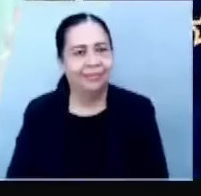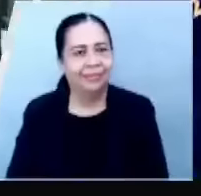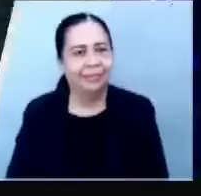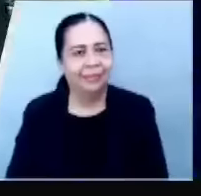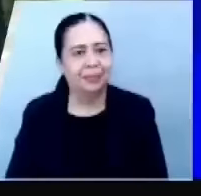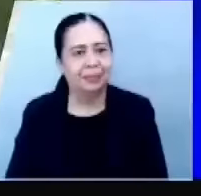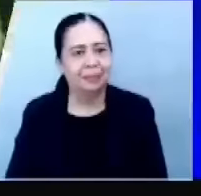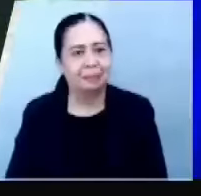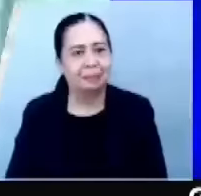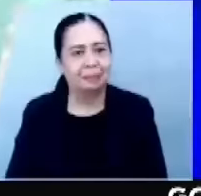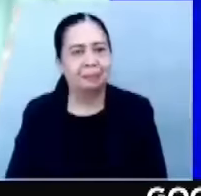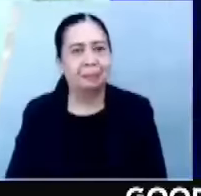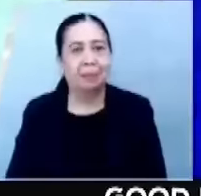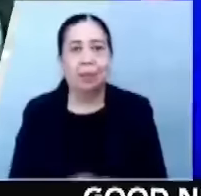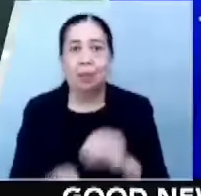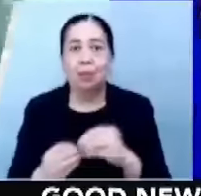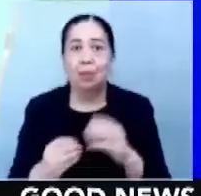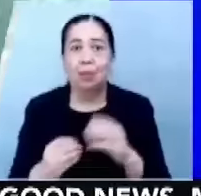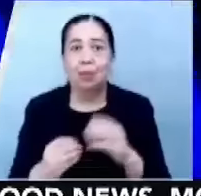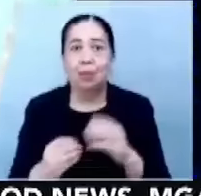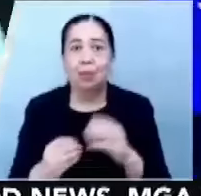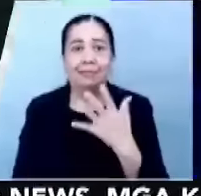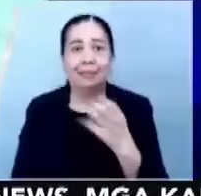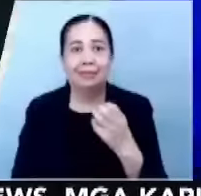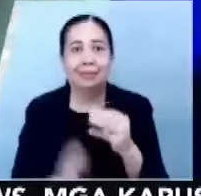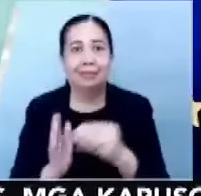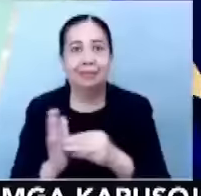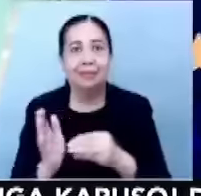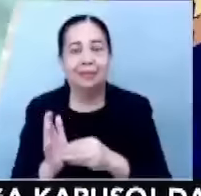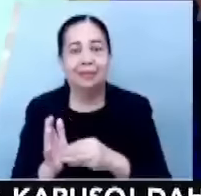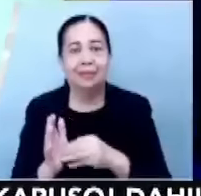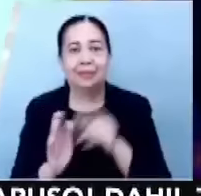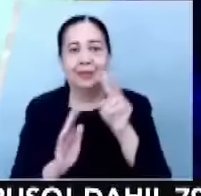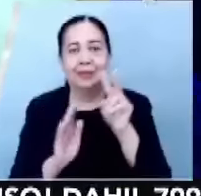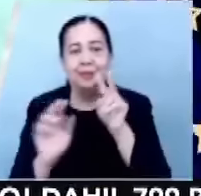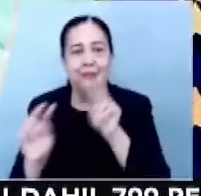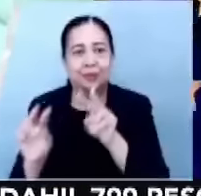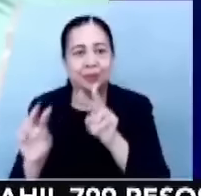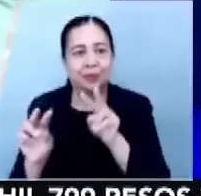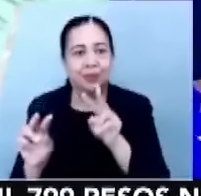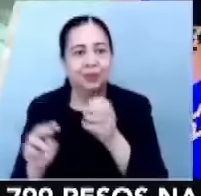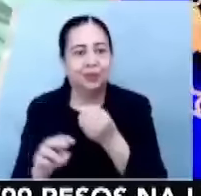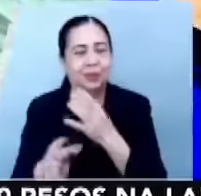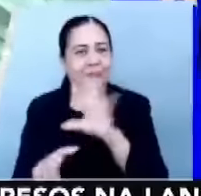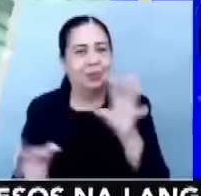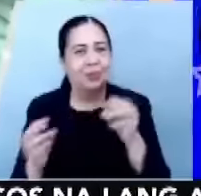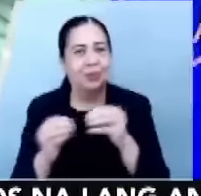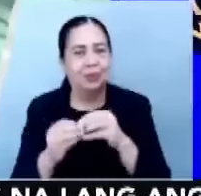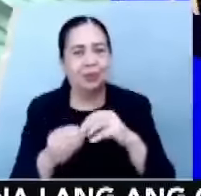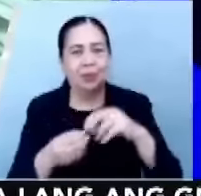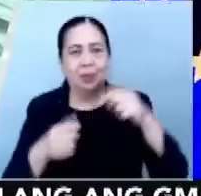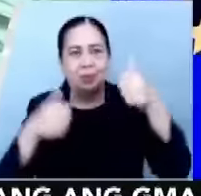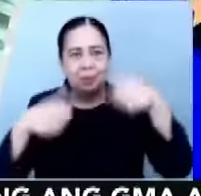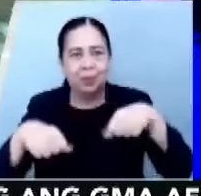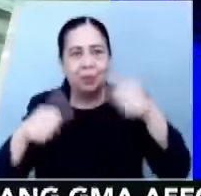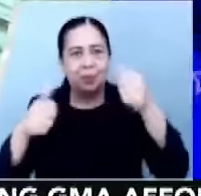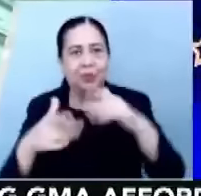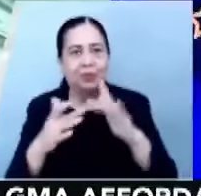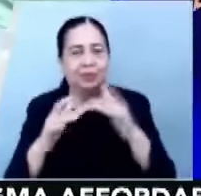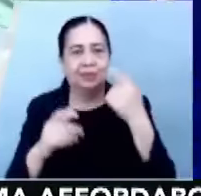May more than 500 million views and counting ang lahat ng official posts online para sa GMA